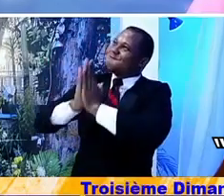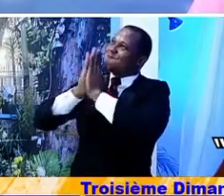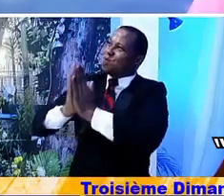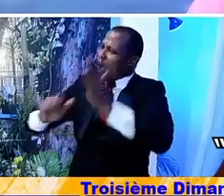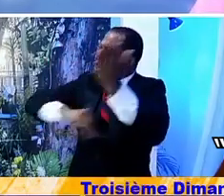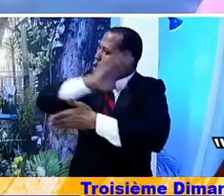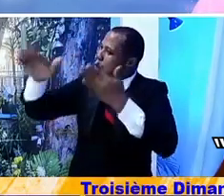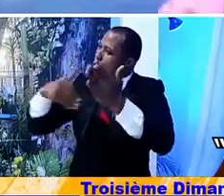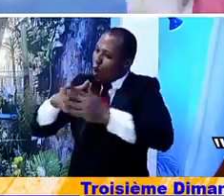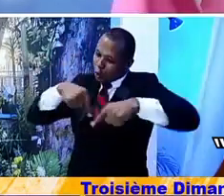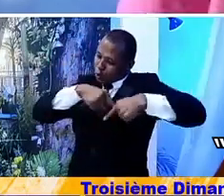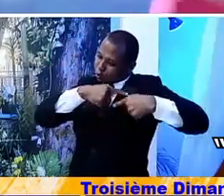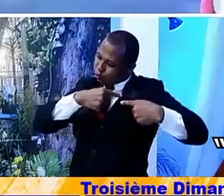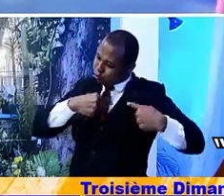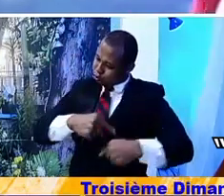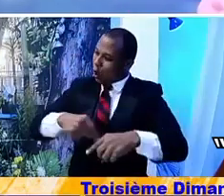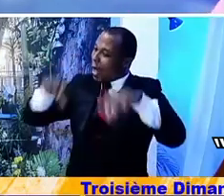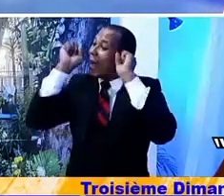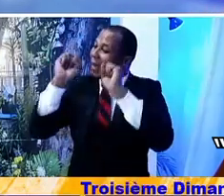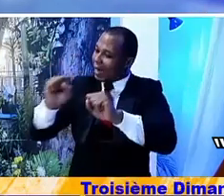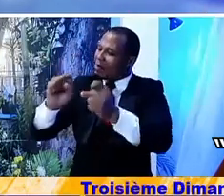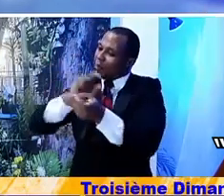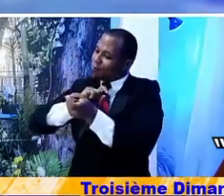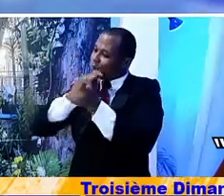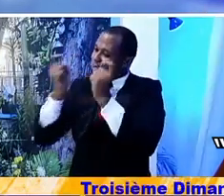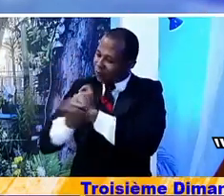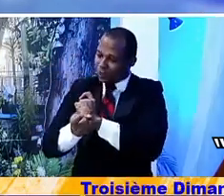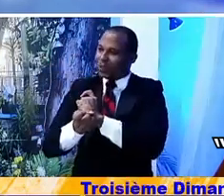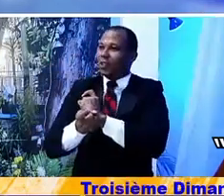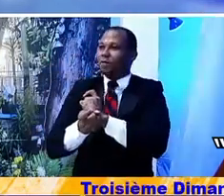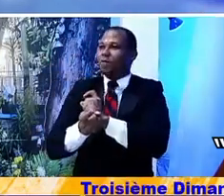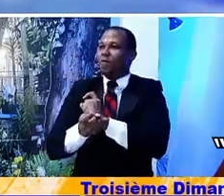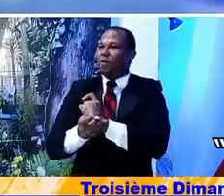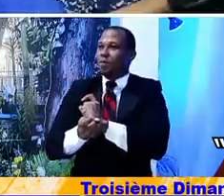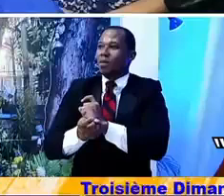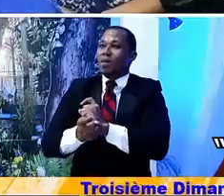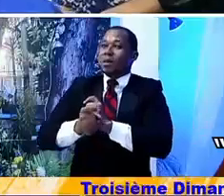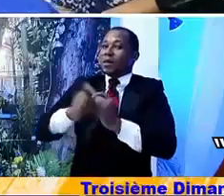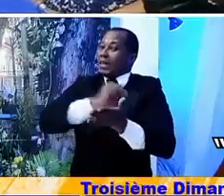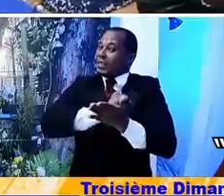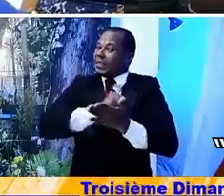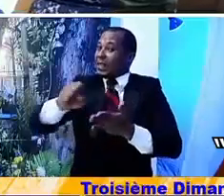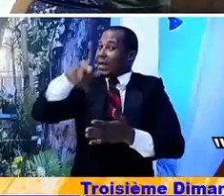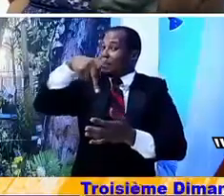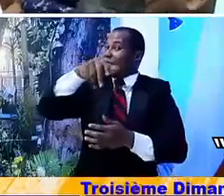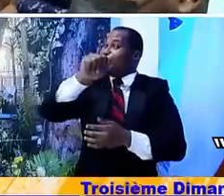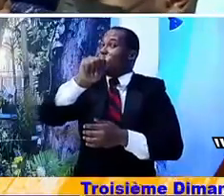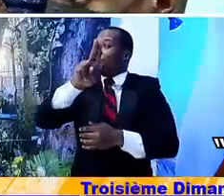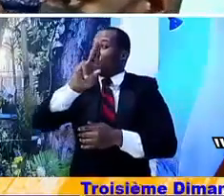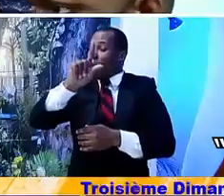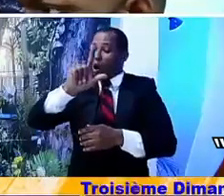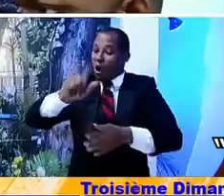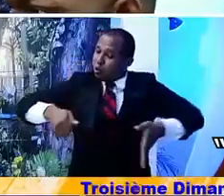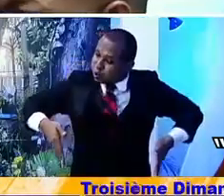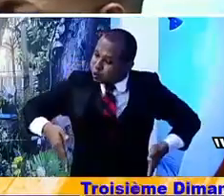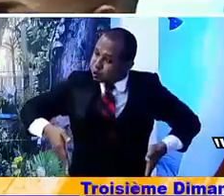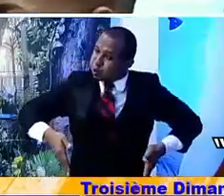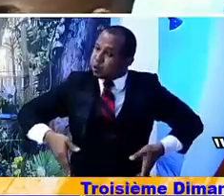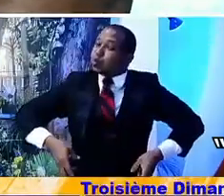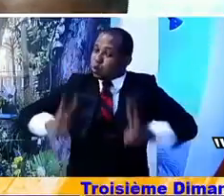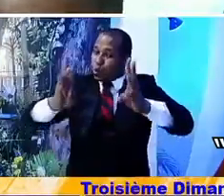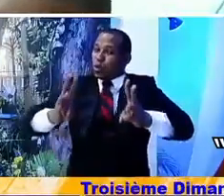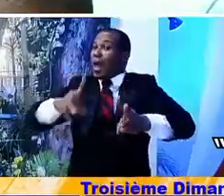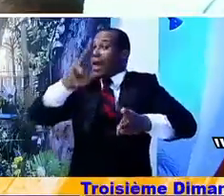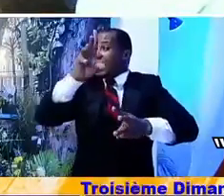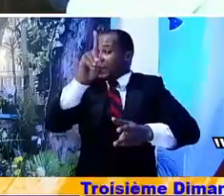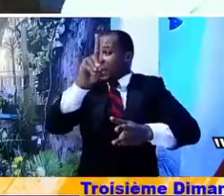changé. Pas que conscience qui pas changé. Paul, sur la route de Damas, mon Dieu t'a touché que lui changer